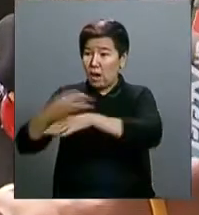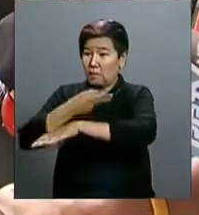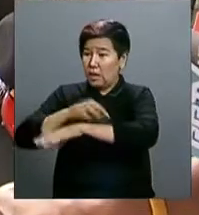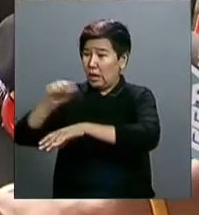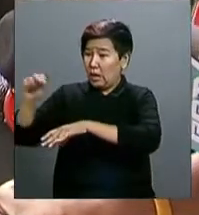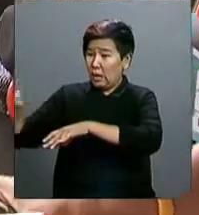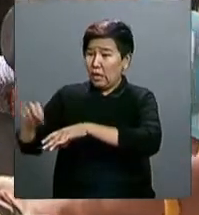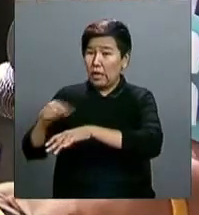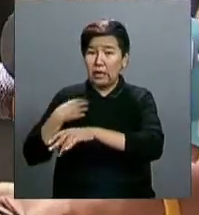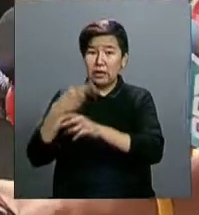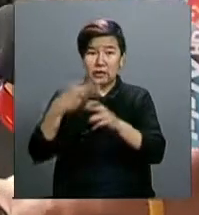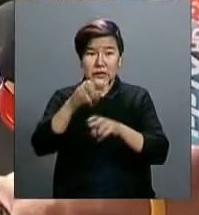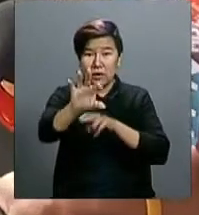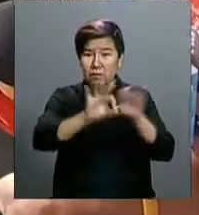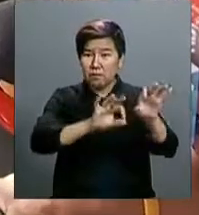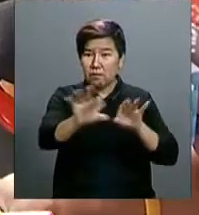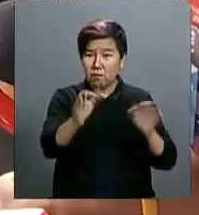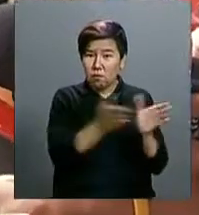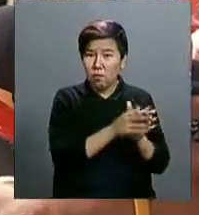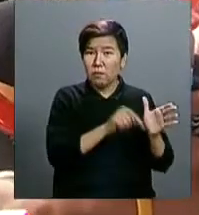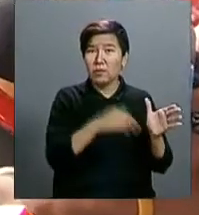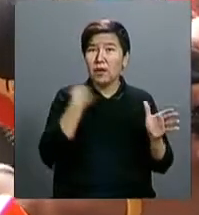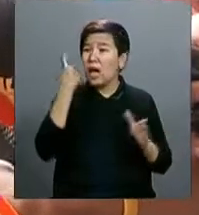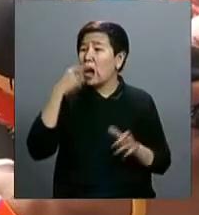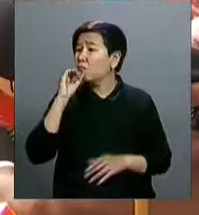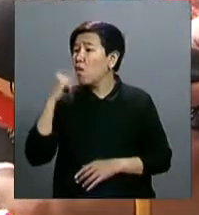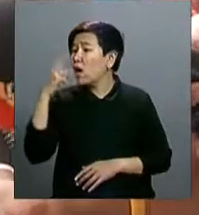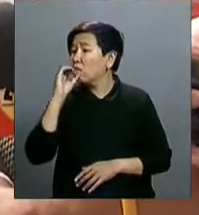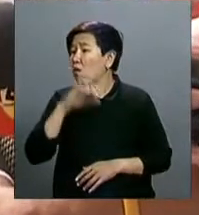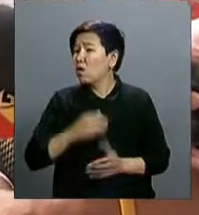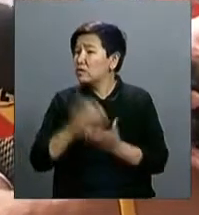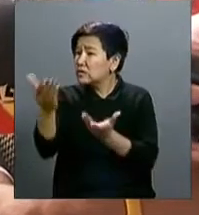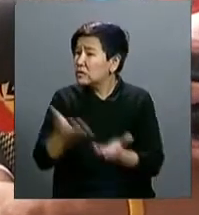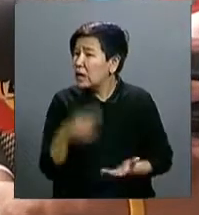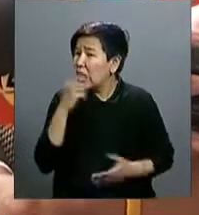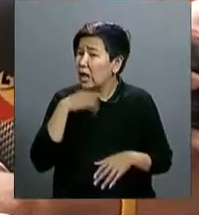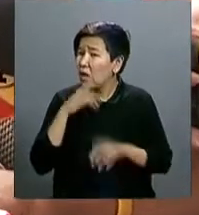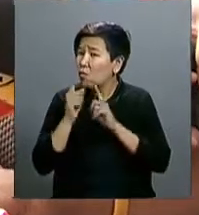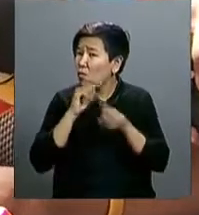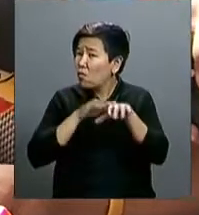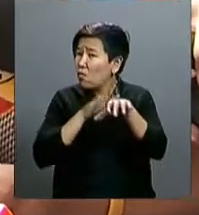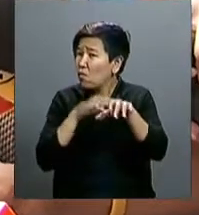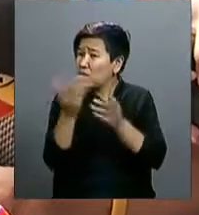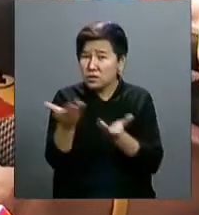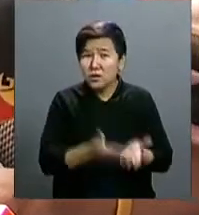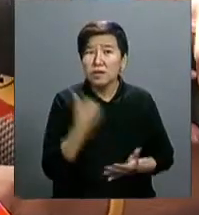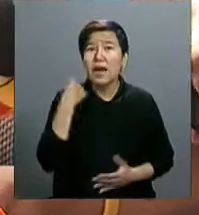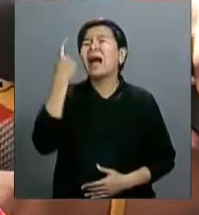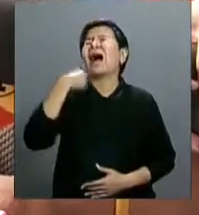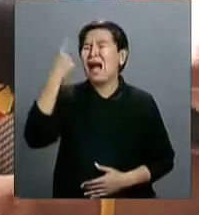การไปทาบทามมีการ ที่ไหน ในส่วนของพวกอด ีตใครไปใครทาบทาม ก็เหมือนเขาบอกว่ามีคนไปพูดไปคุยว่าให้มา ใครล่ะ